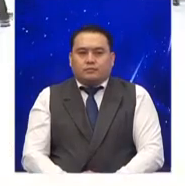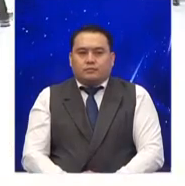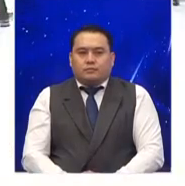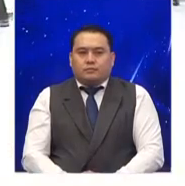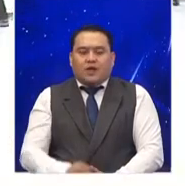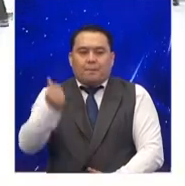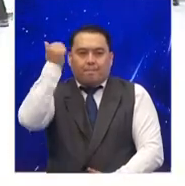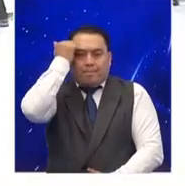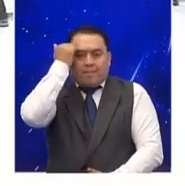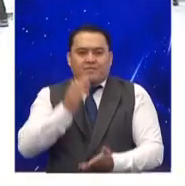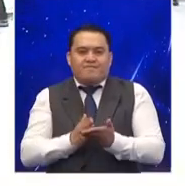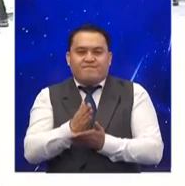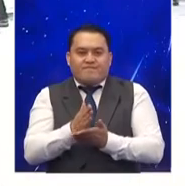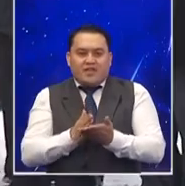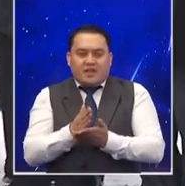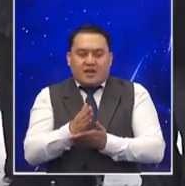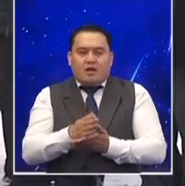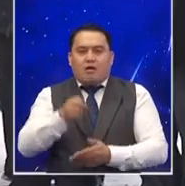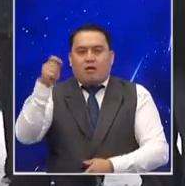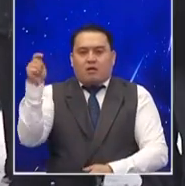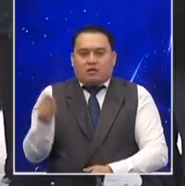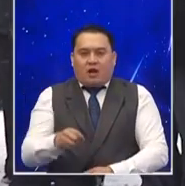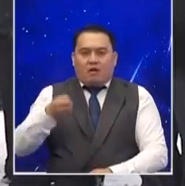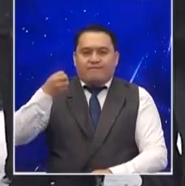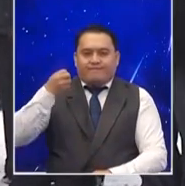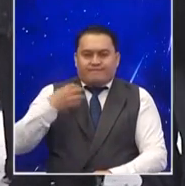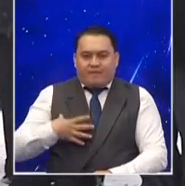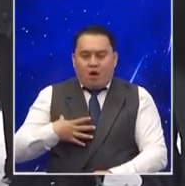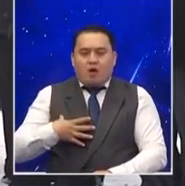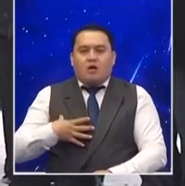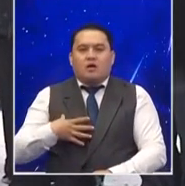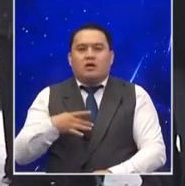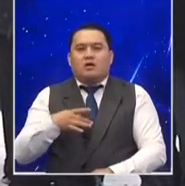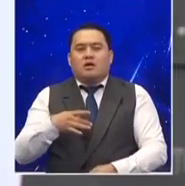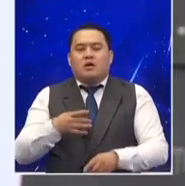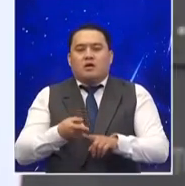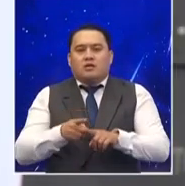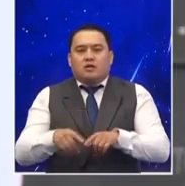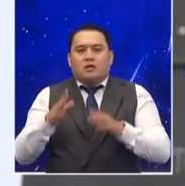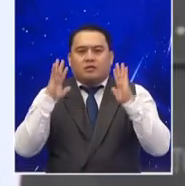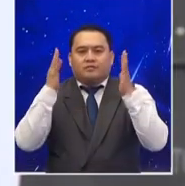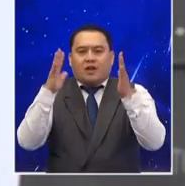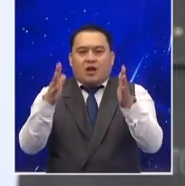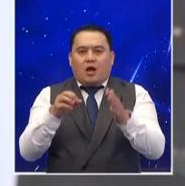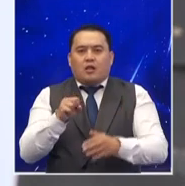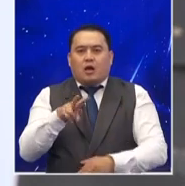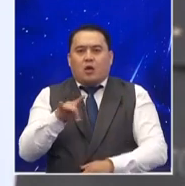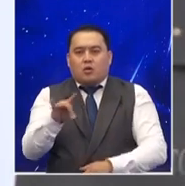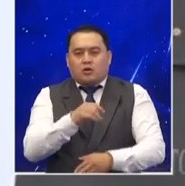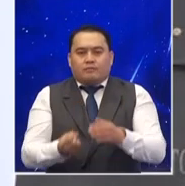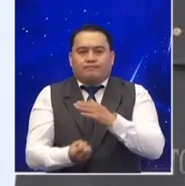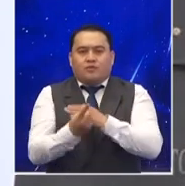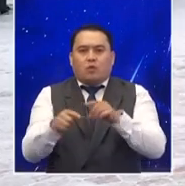Наряду с памятниками ветеранам Великой Отечественной и Афганской войны, жертвам политических репрессий, на Аллее Славы Алакольского района